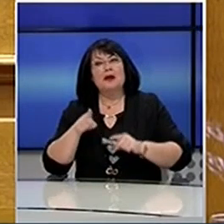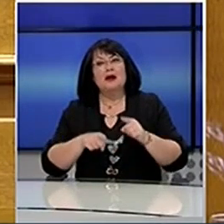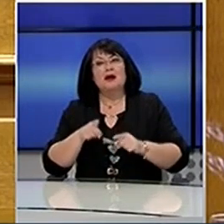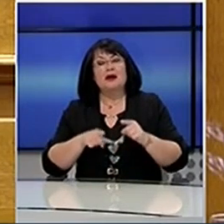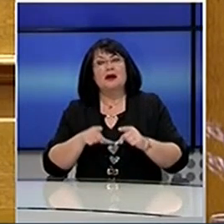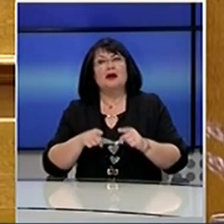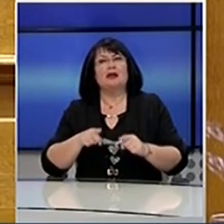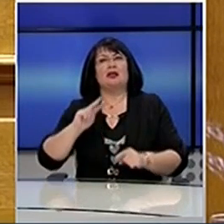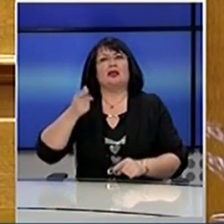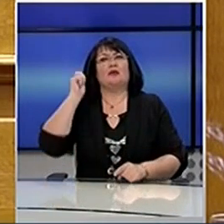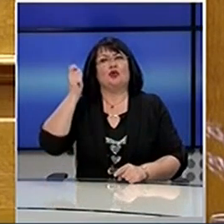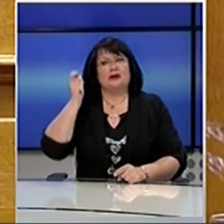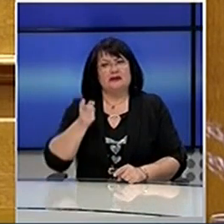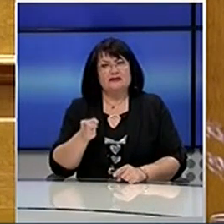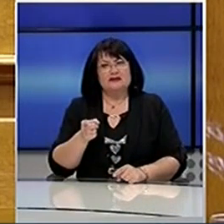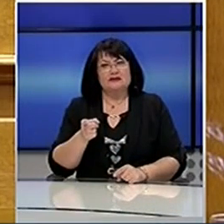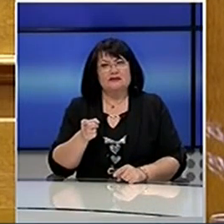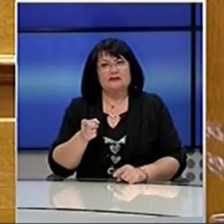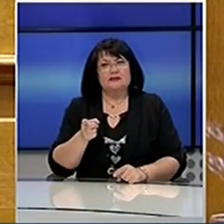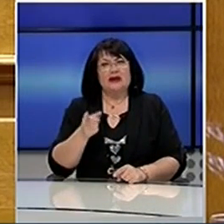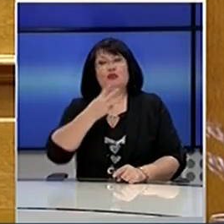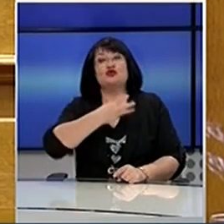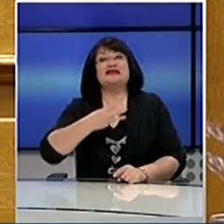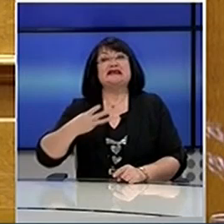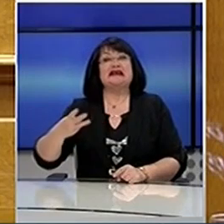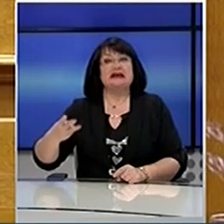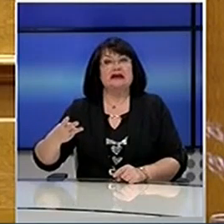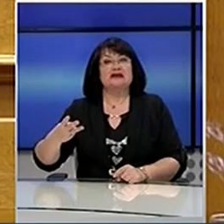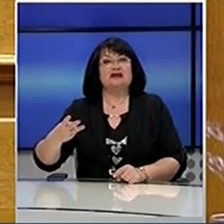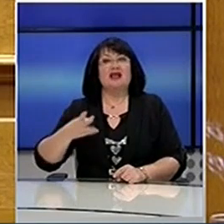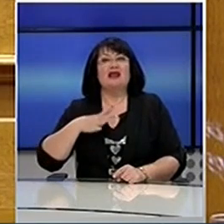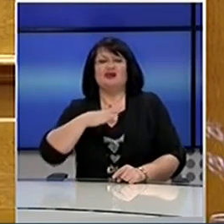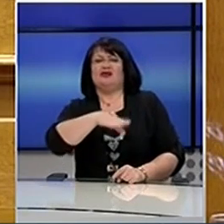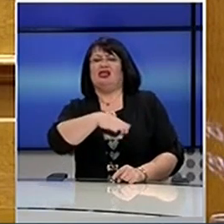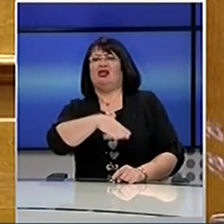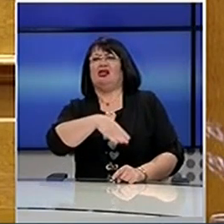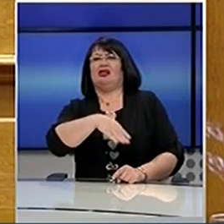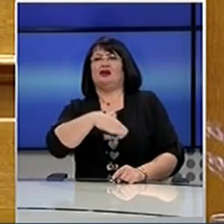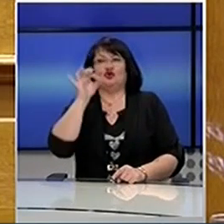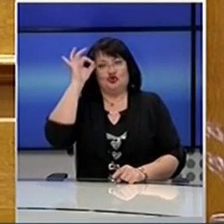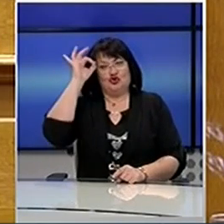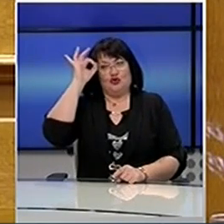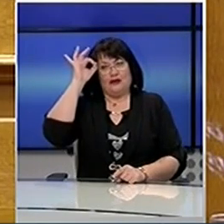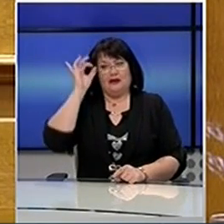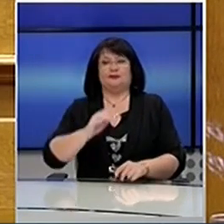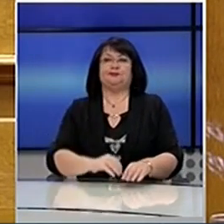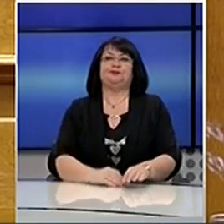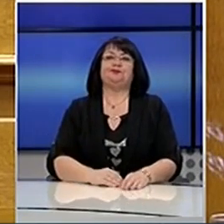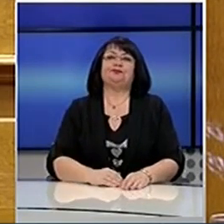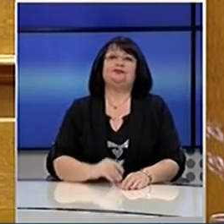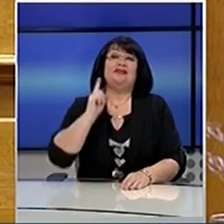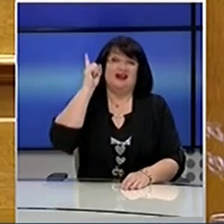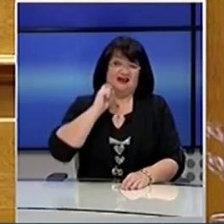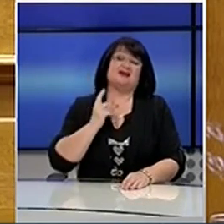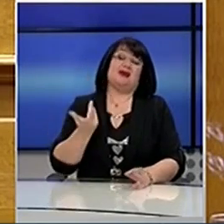φωνές από τη δικιά σας παράταξη που θέλησαν να τη μειώσουν. Πρώτος, ο